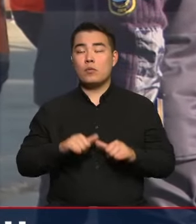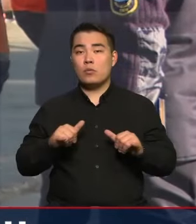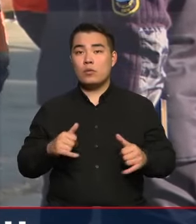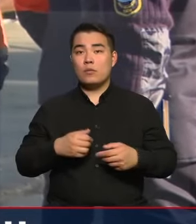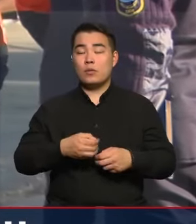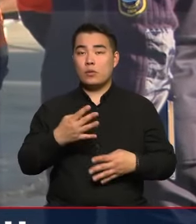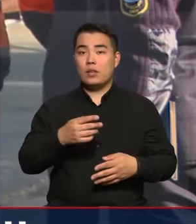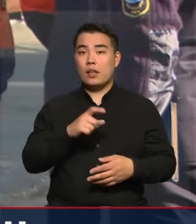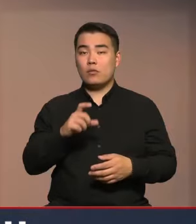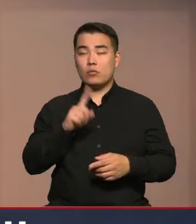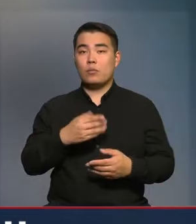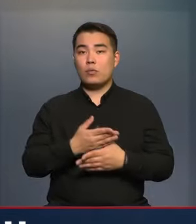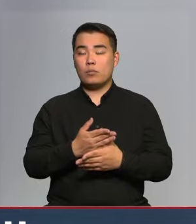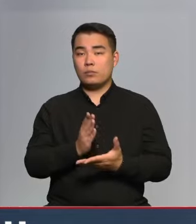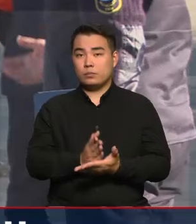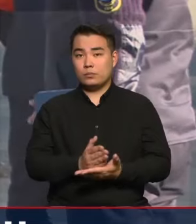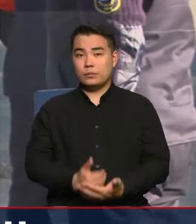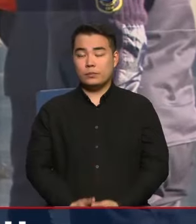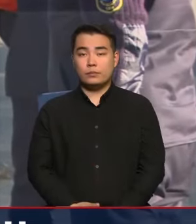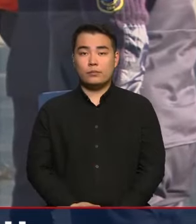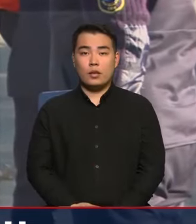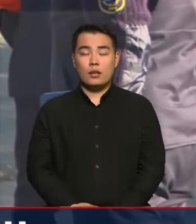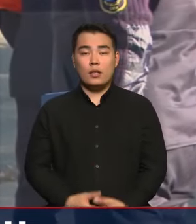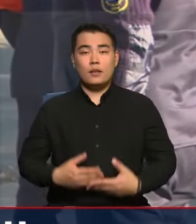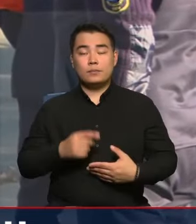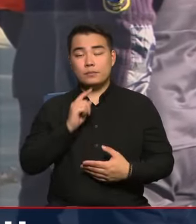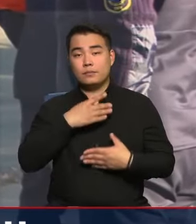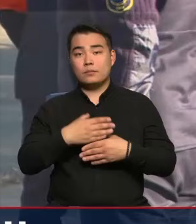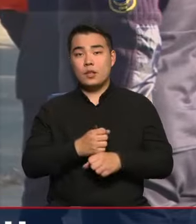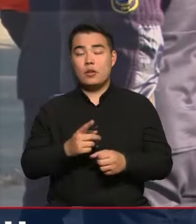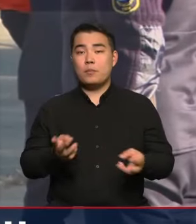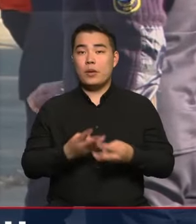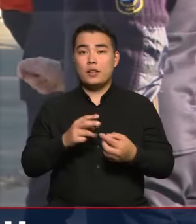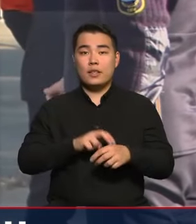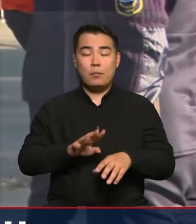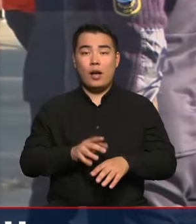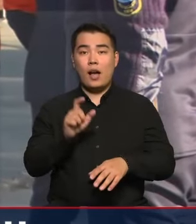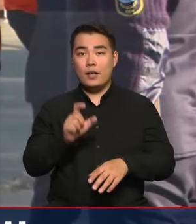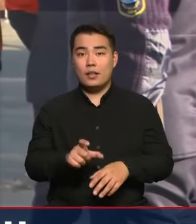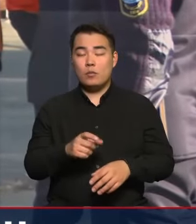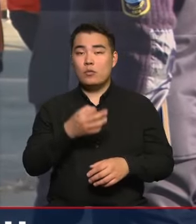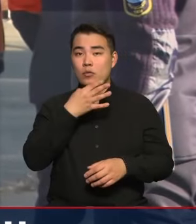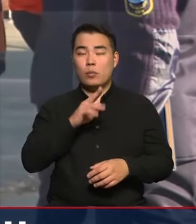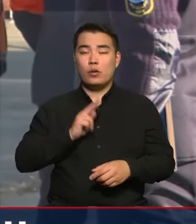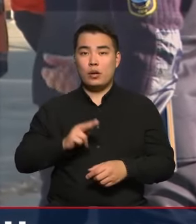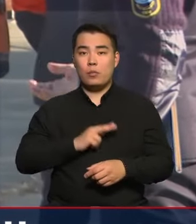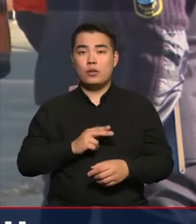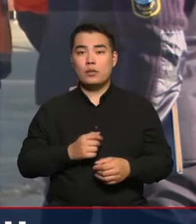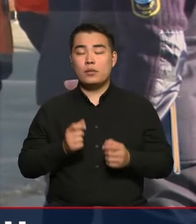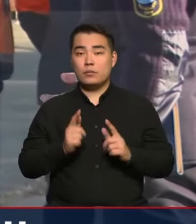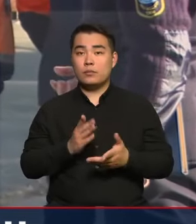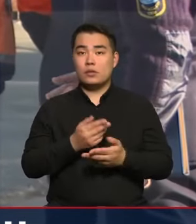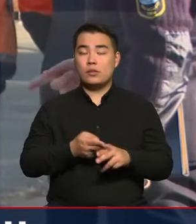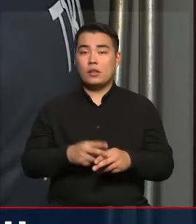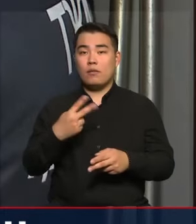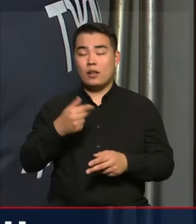сыртындағы жұмыстармен дайналысады. Қысқасы, отпен судан тайсалмайтын қайсар жан жаны қалаған жұмысқа осыдан 20 жыл